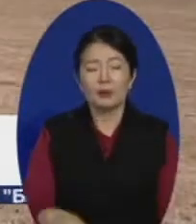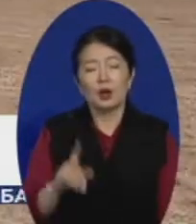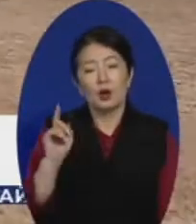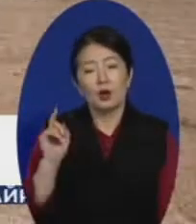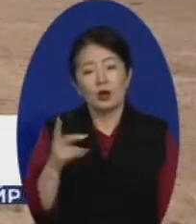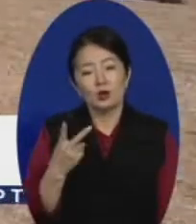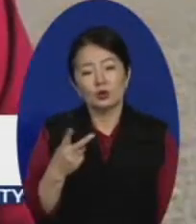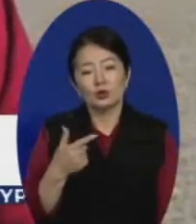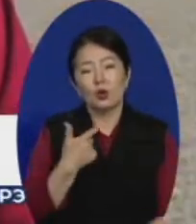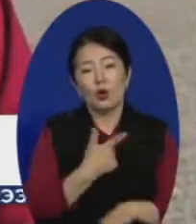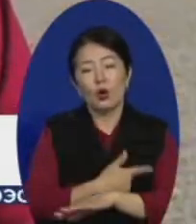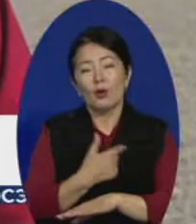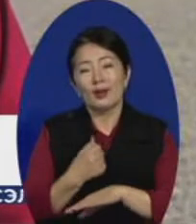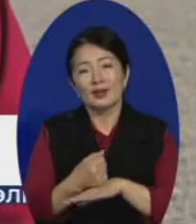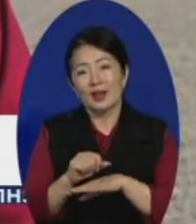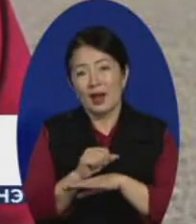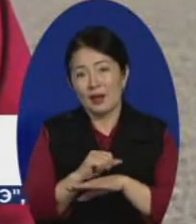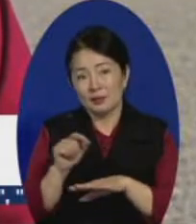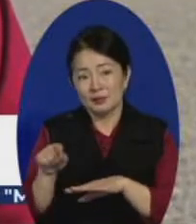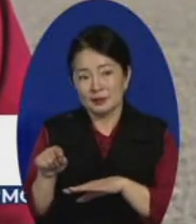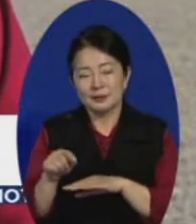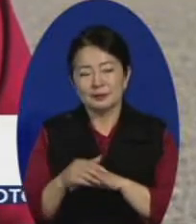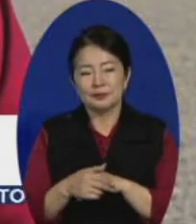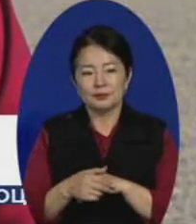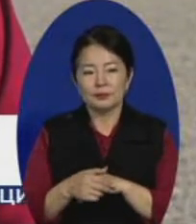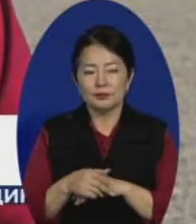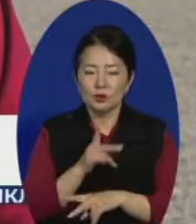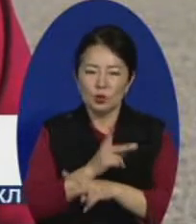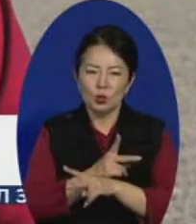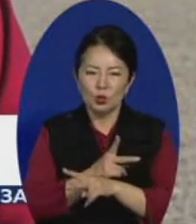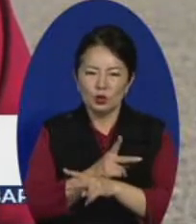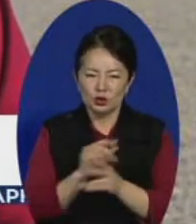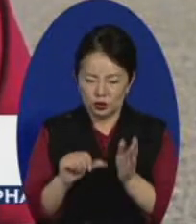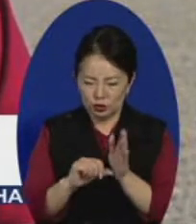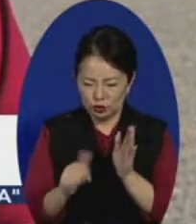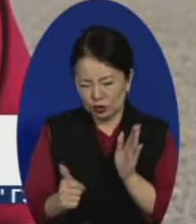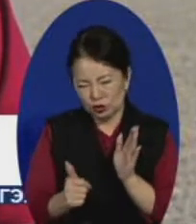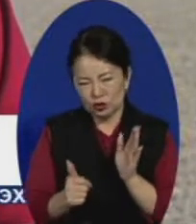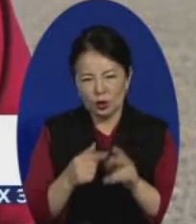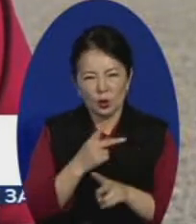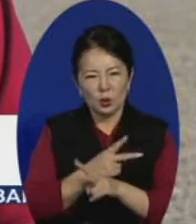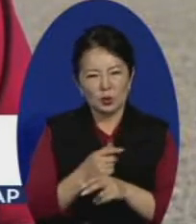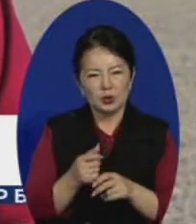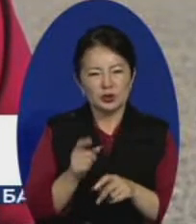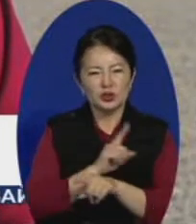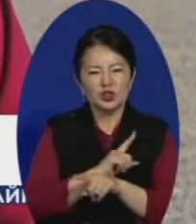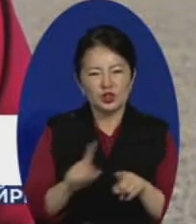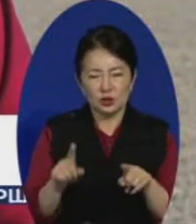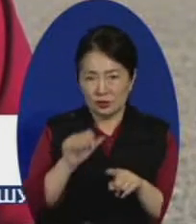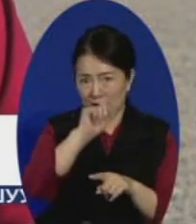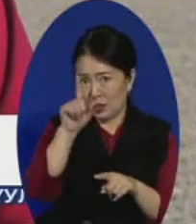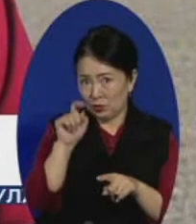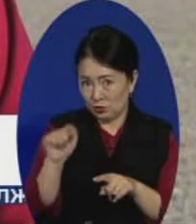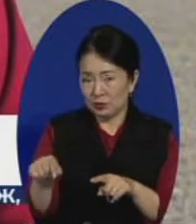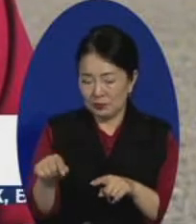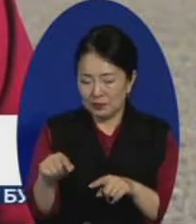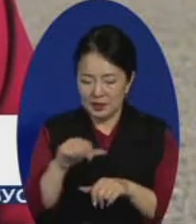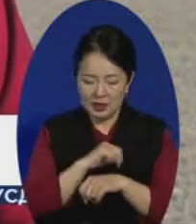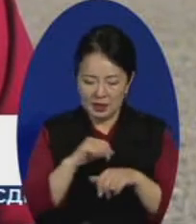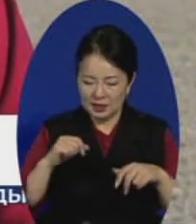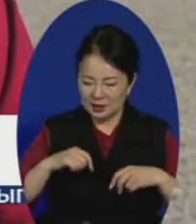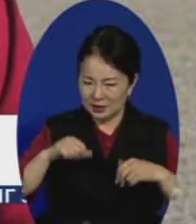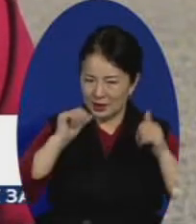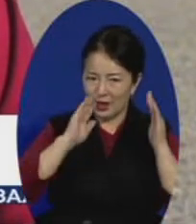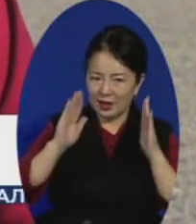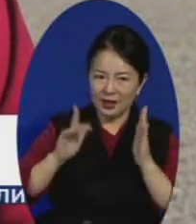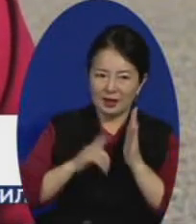За 2 дахь нь бол бас Говалтай аймагт энэ хууль зөрчсөн үйлдэлүүд бас нэлээх байна. Энийг бас ард иргэд бас